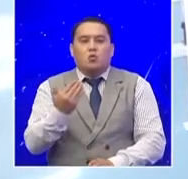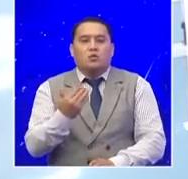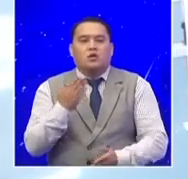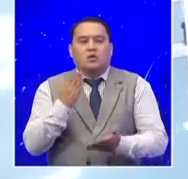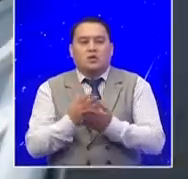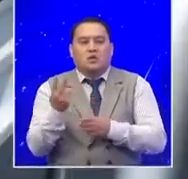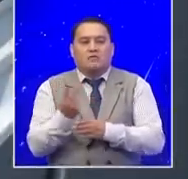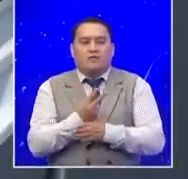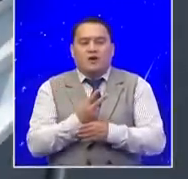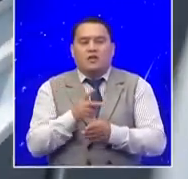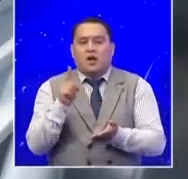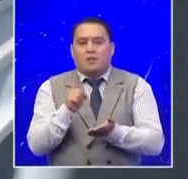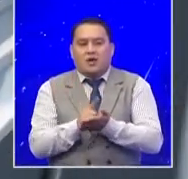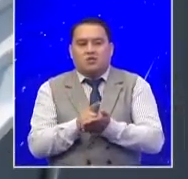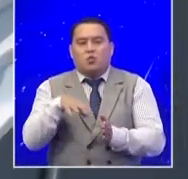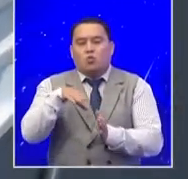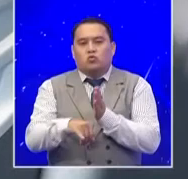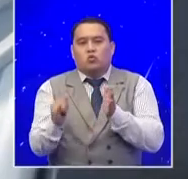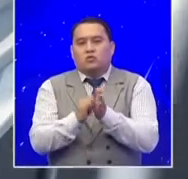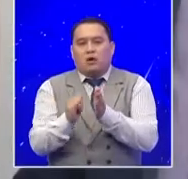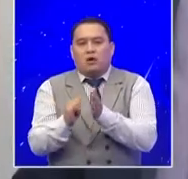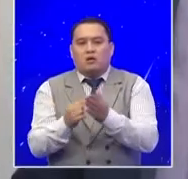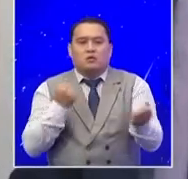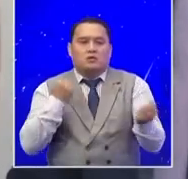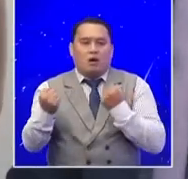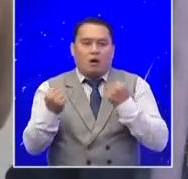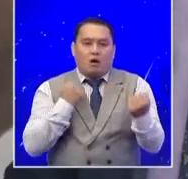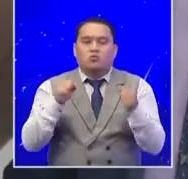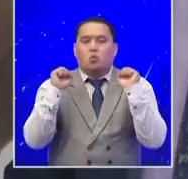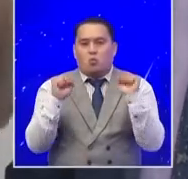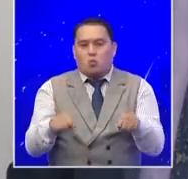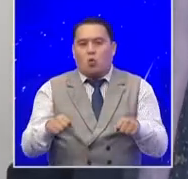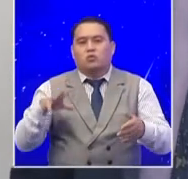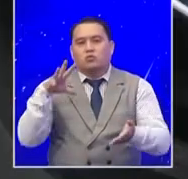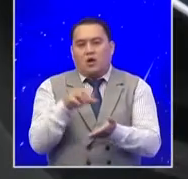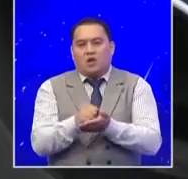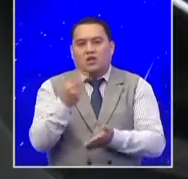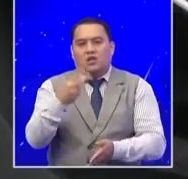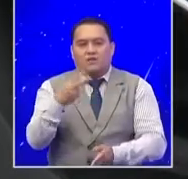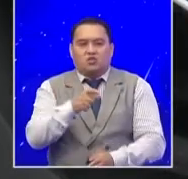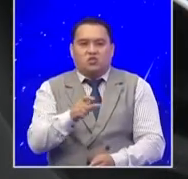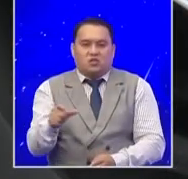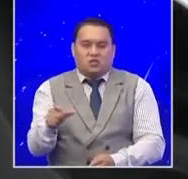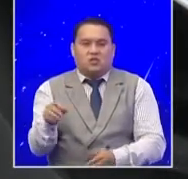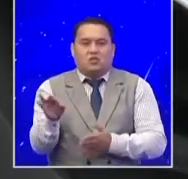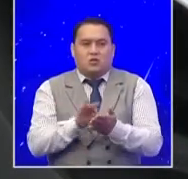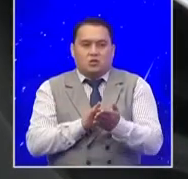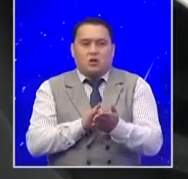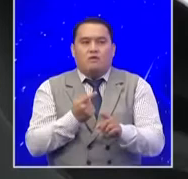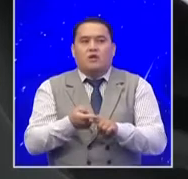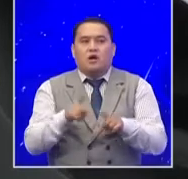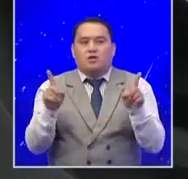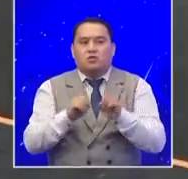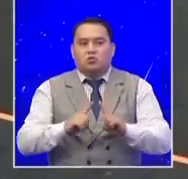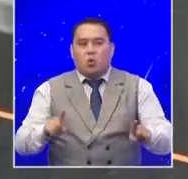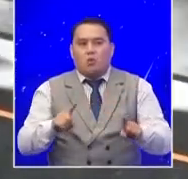него двойная функция. В зале установлены различные тренажеры, на которых могут заниматься до 20 человек одновременно. В этом особую